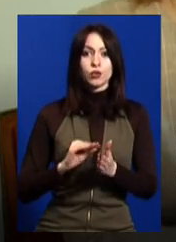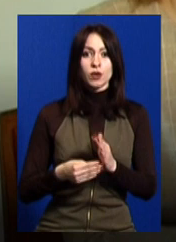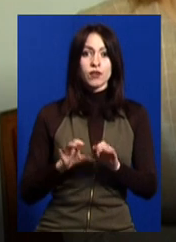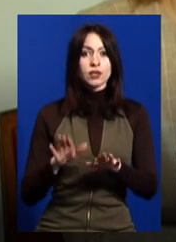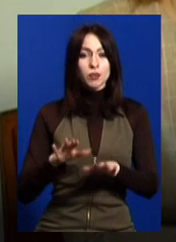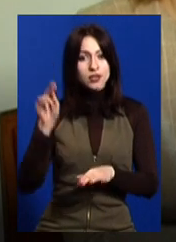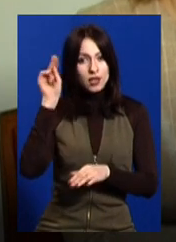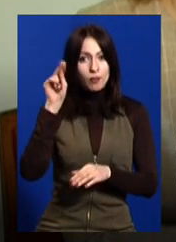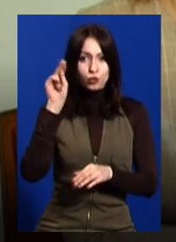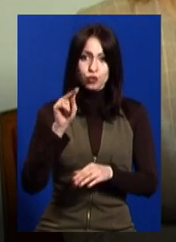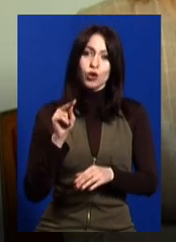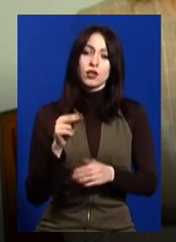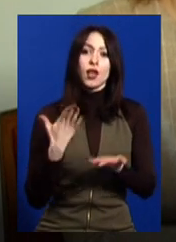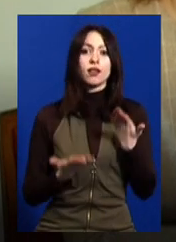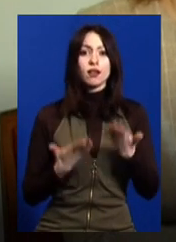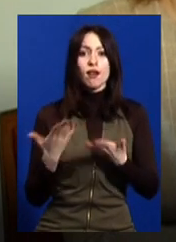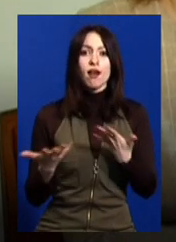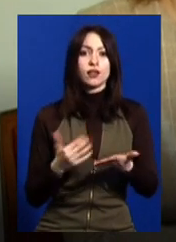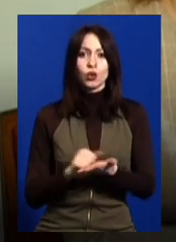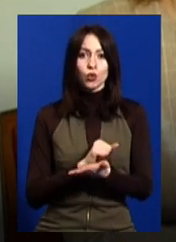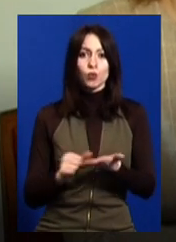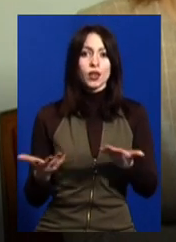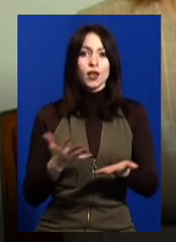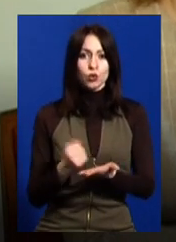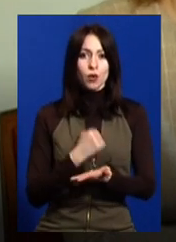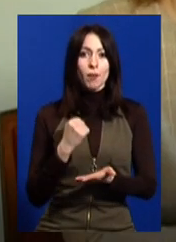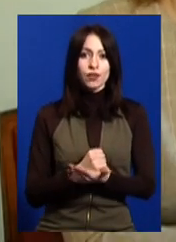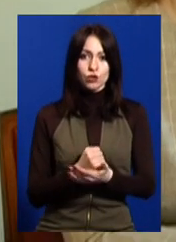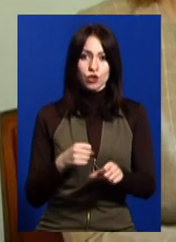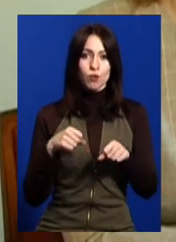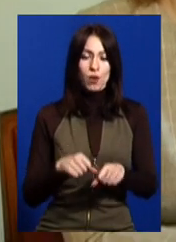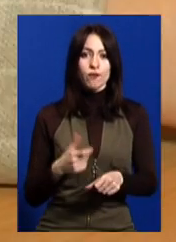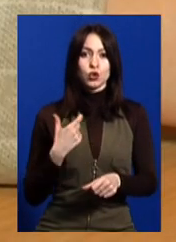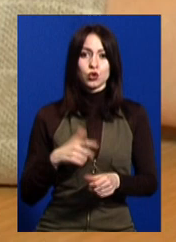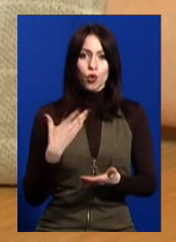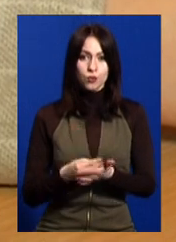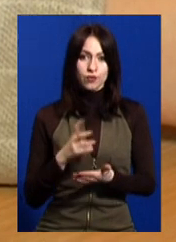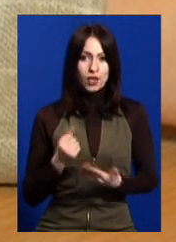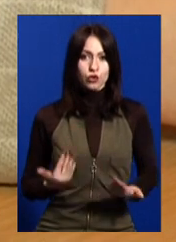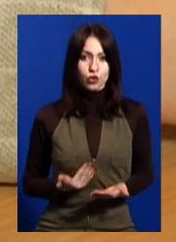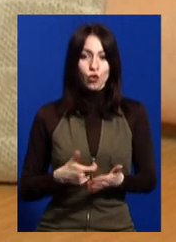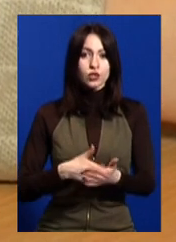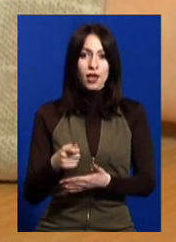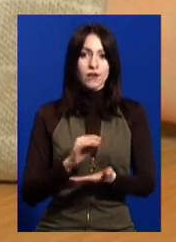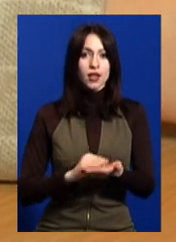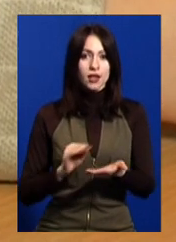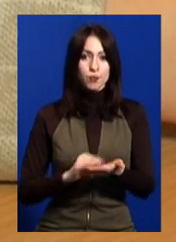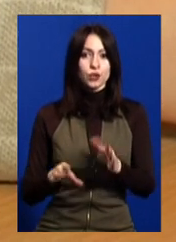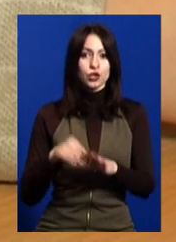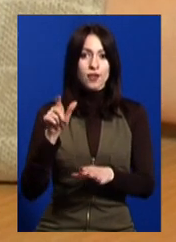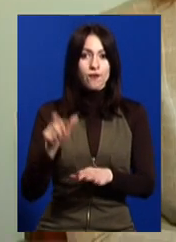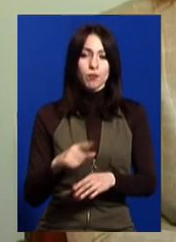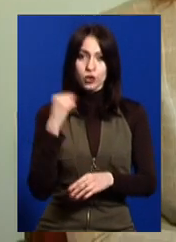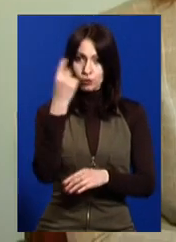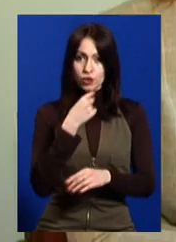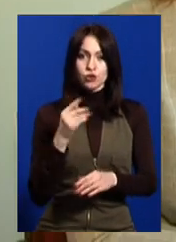місця навчання або якісь документи, які підтверджують право власності на житло. Заява пишеться виборцям